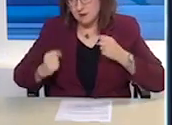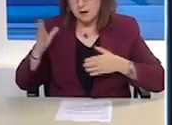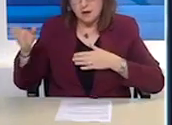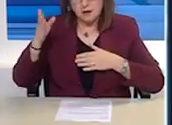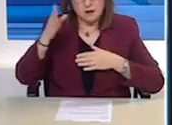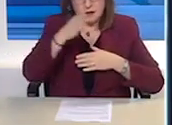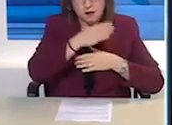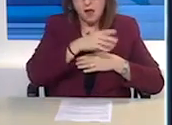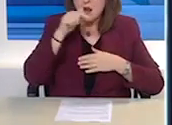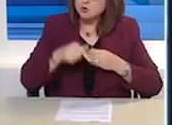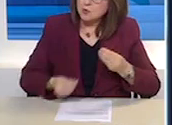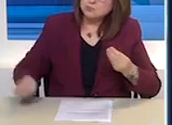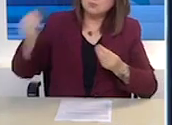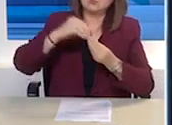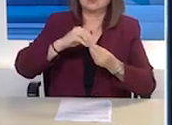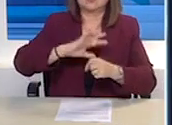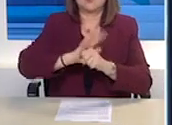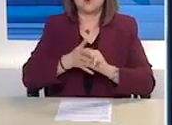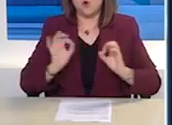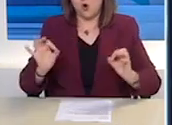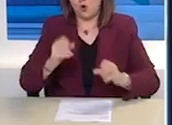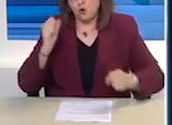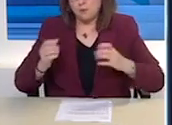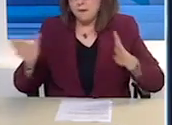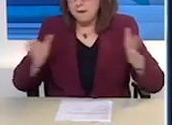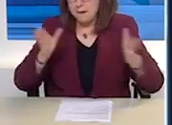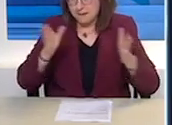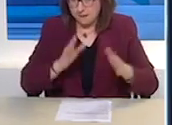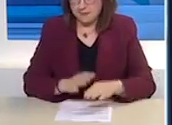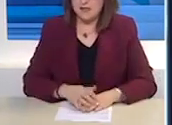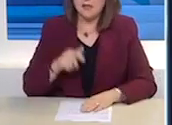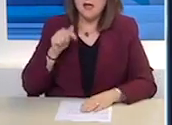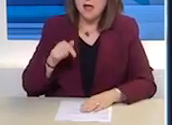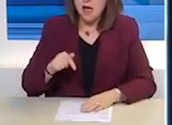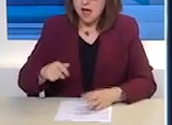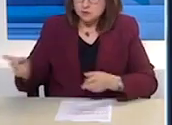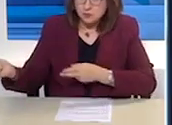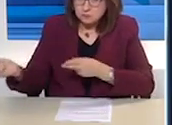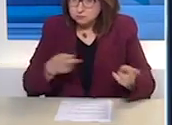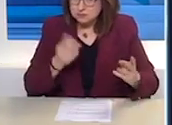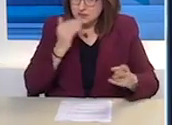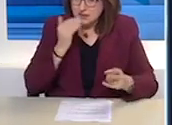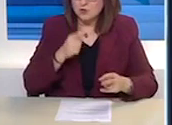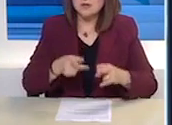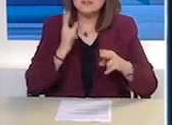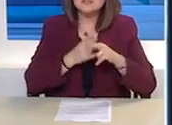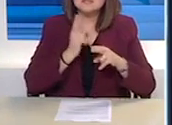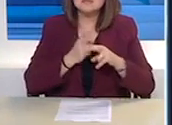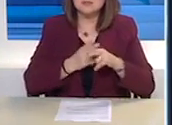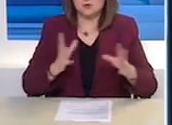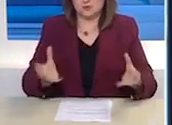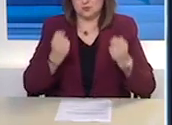Η έγκαιρη παρέμβασή τους αποτελεί ένα σημαντικό κρίκο στην κοινή προσπάθεια όλων μας για την αντιμετώπιση της επιδημίας. Τέλος,